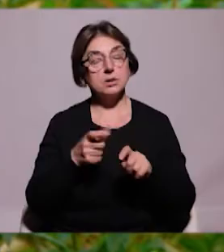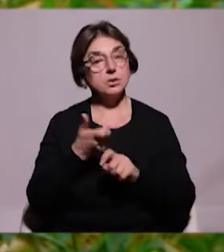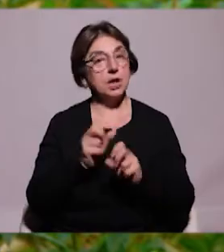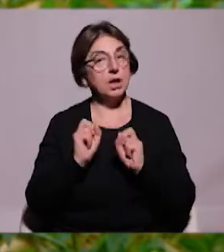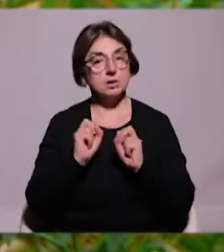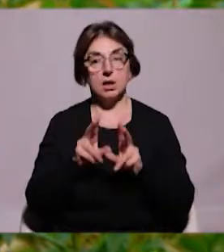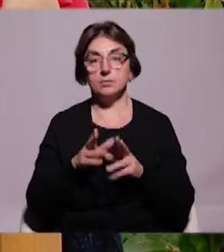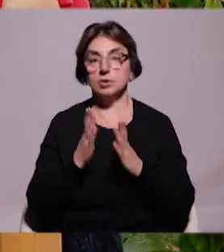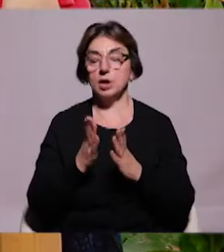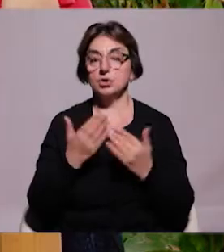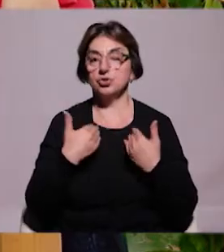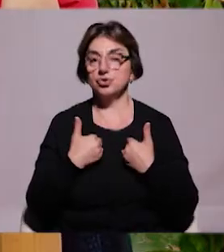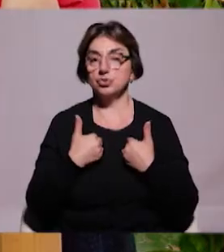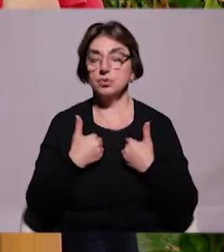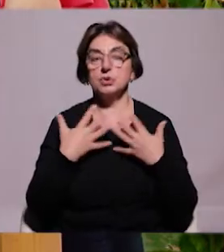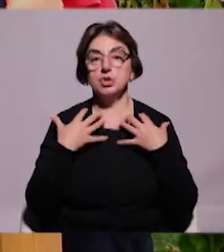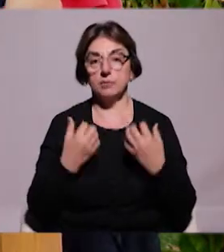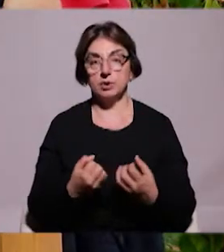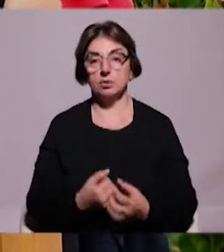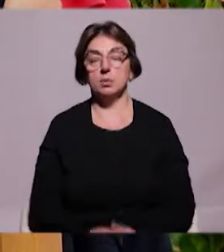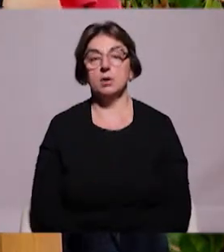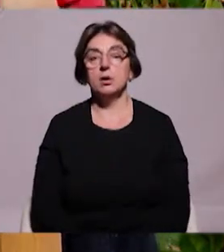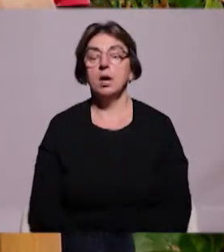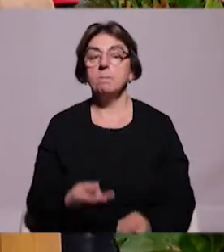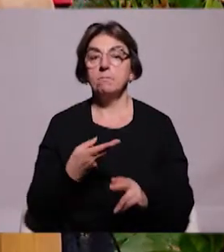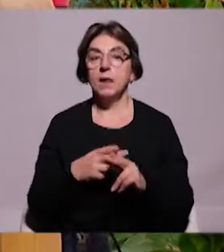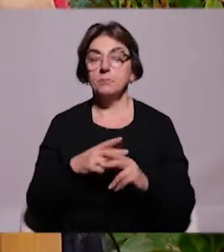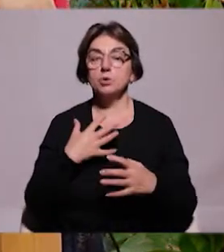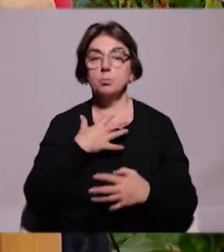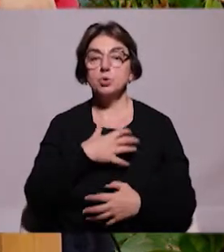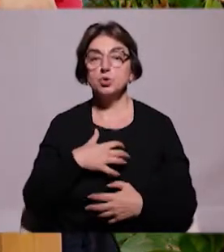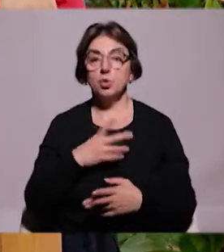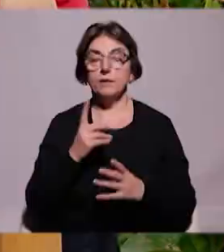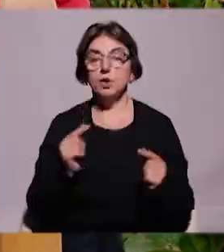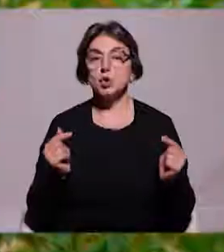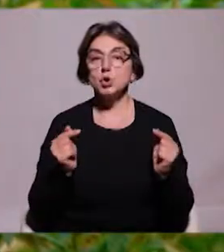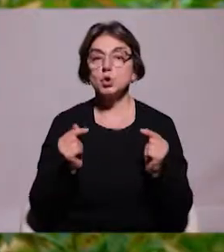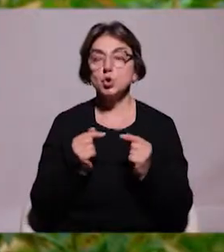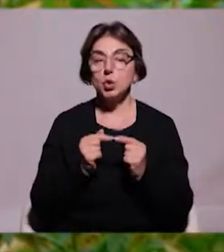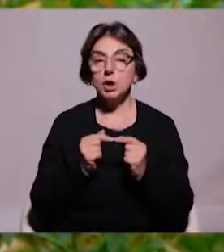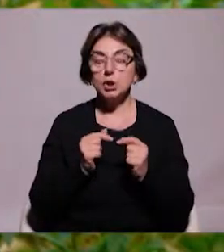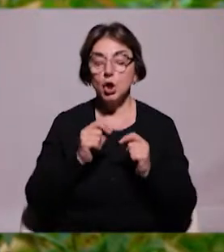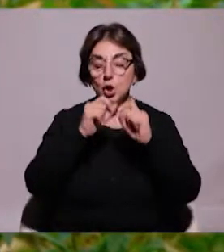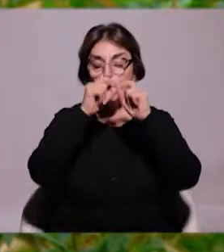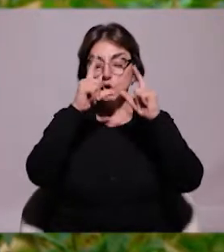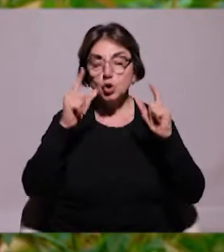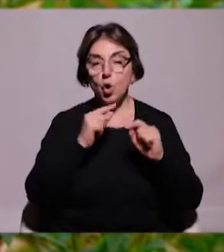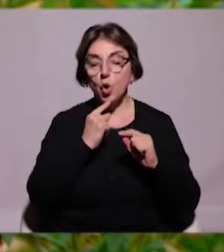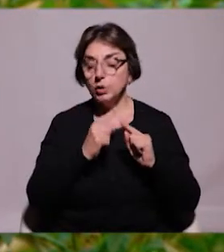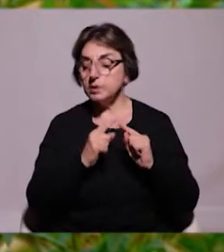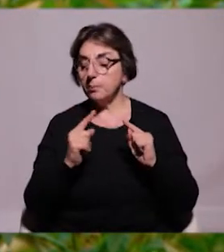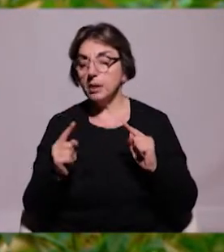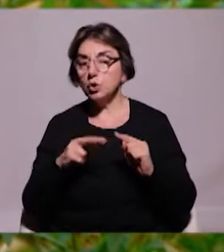საფრთხეს შეუქმნის ჩვენს ჯანმრთელობას. ამიტომ ძალიან მნიშვნელოვანია სწორედ სასკოლო პერიოდში